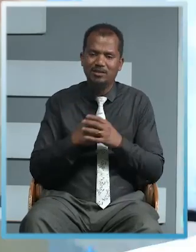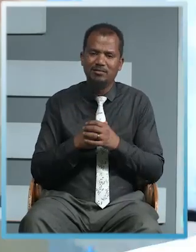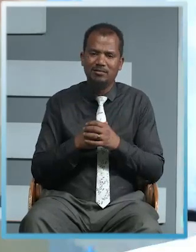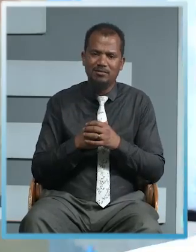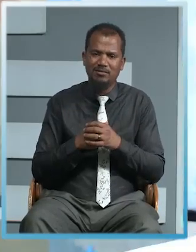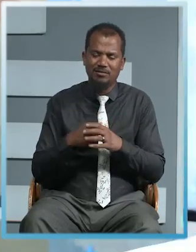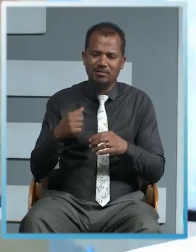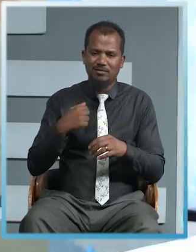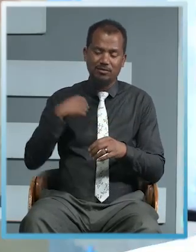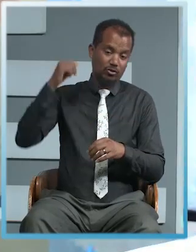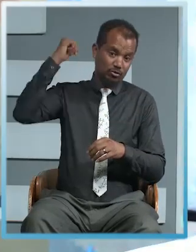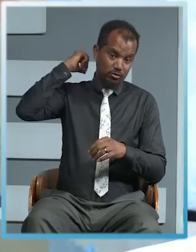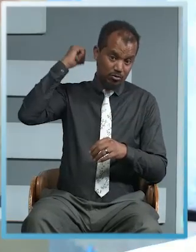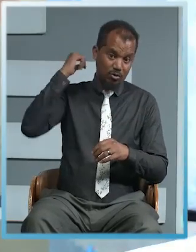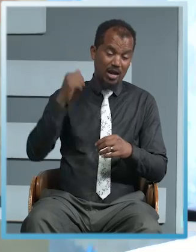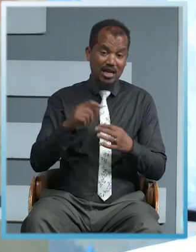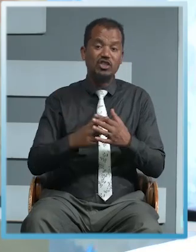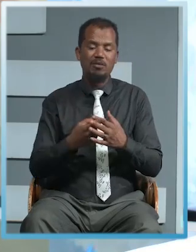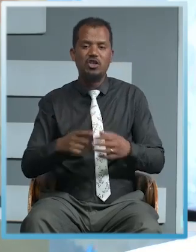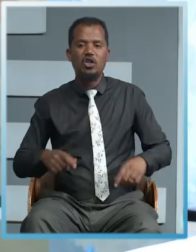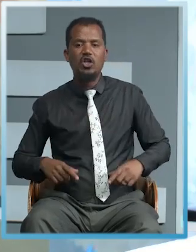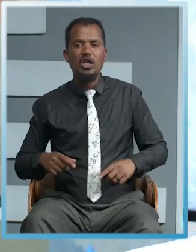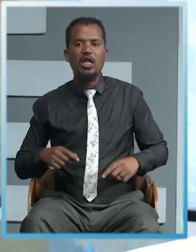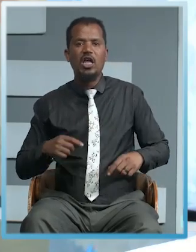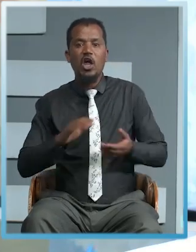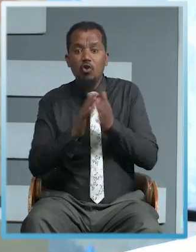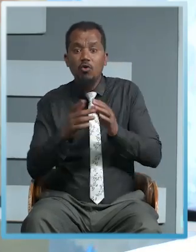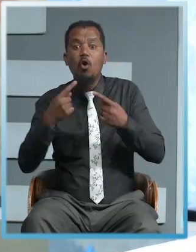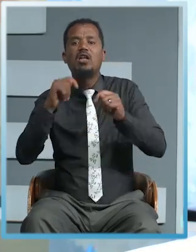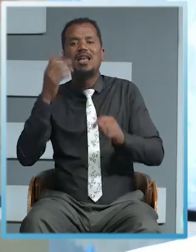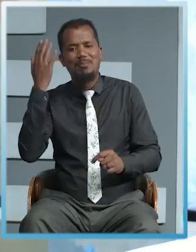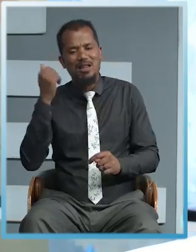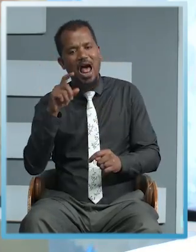አይ ከኋላው ልጀምርና እንዲኖር ሞክረን አልሆነም። በቃ